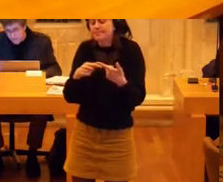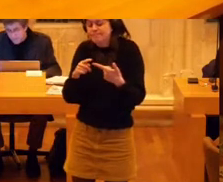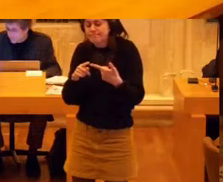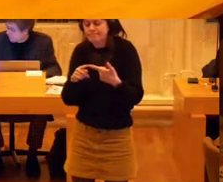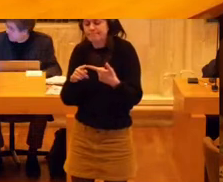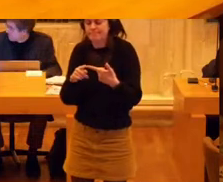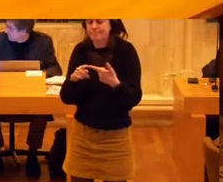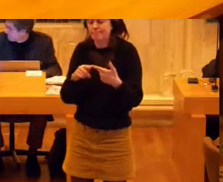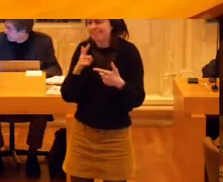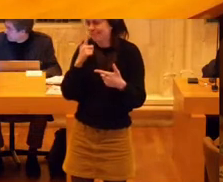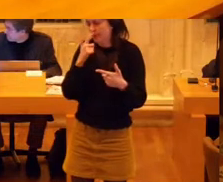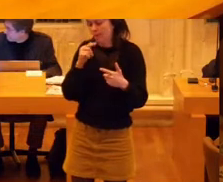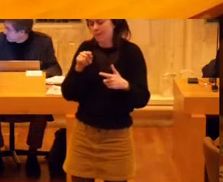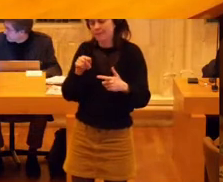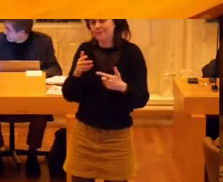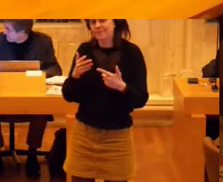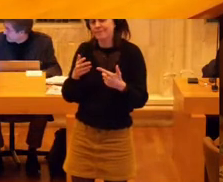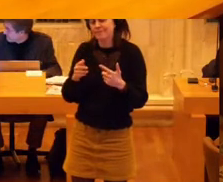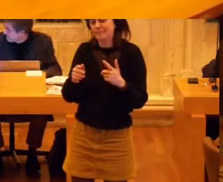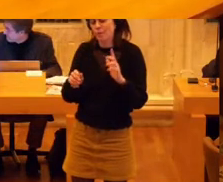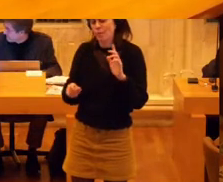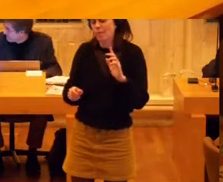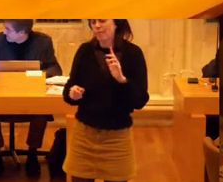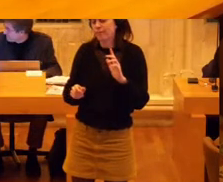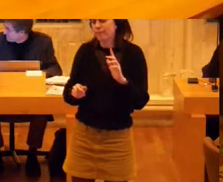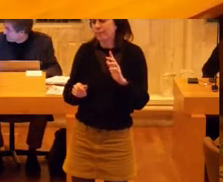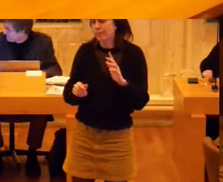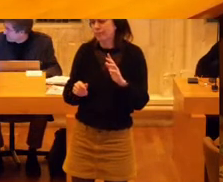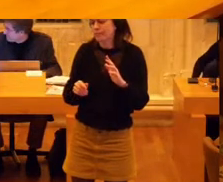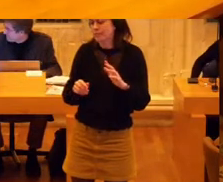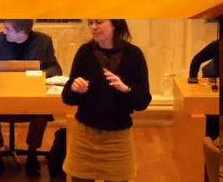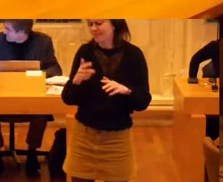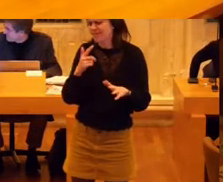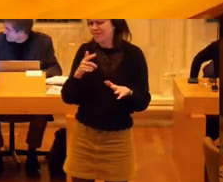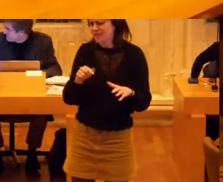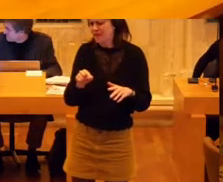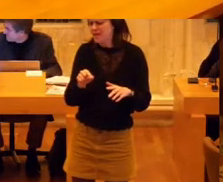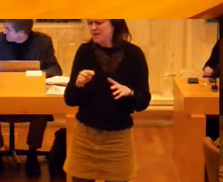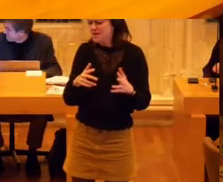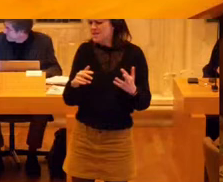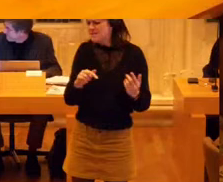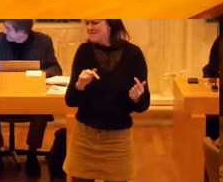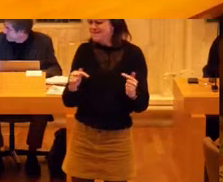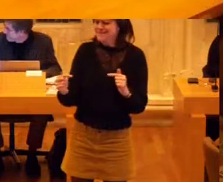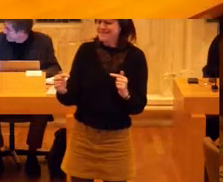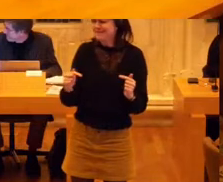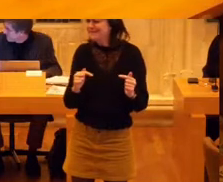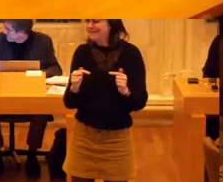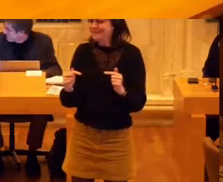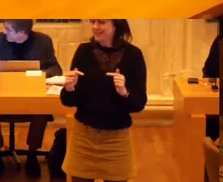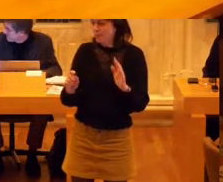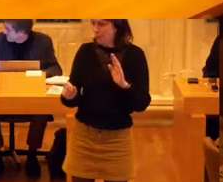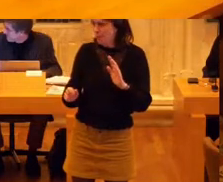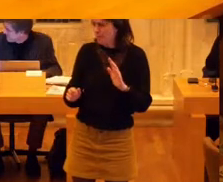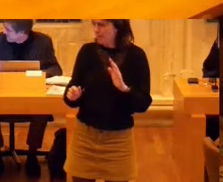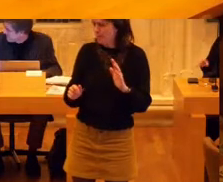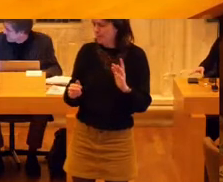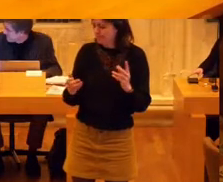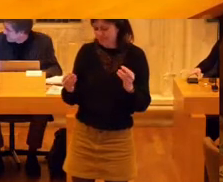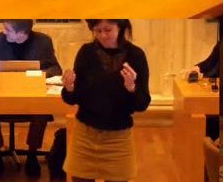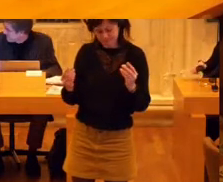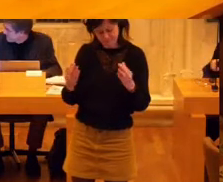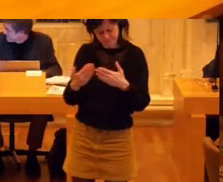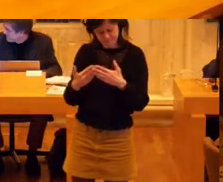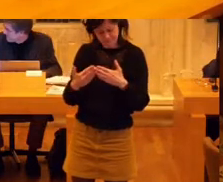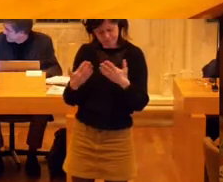être la première fois qu'il y ait une forte contestation par rapport à une...